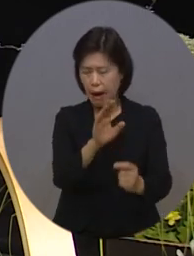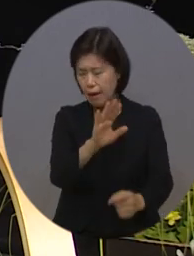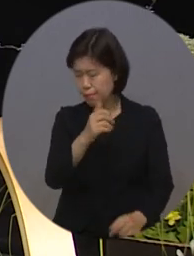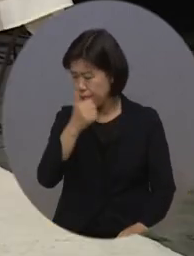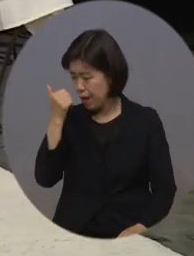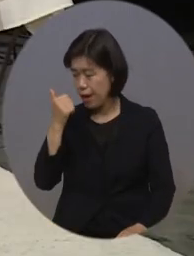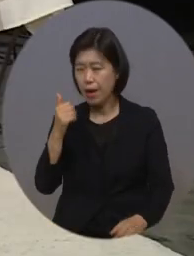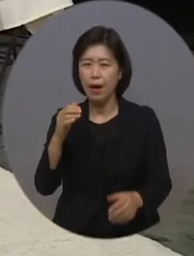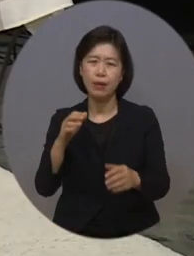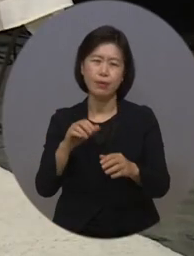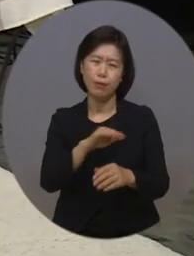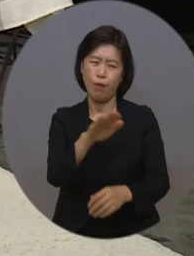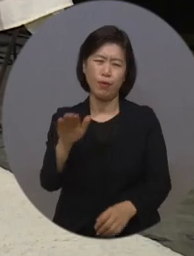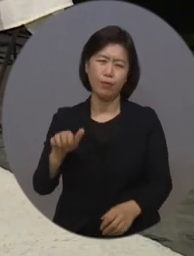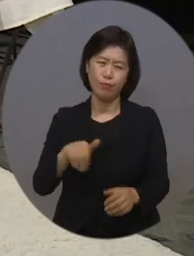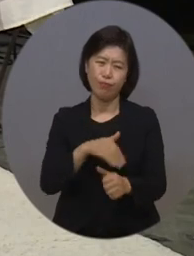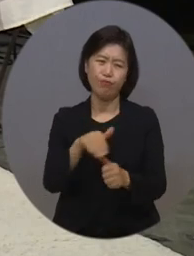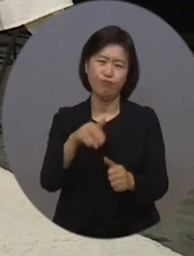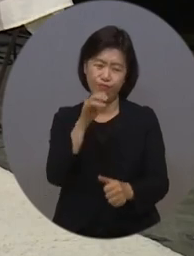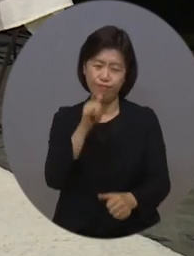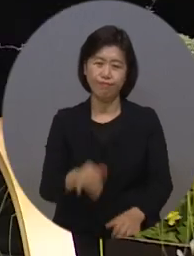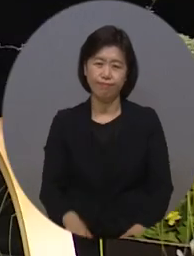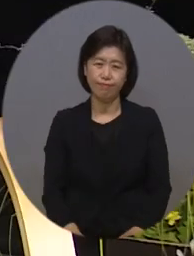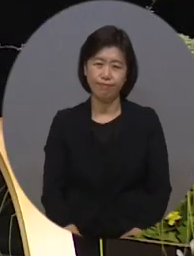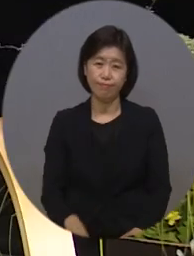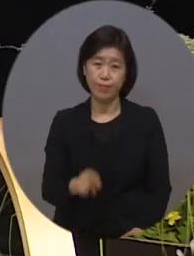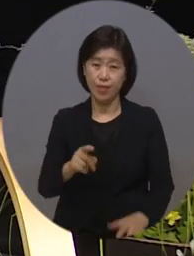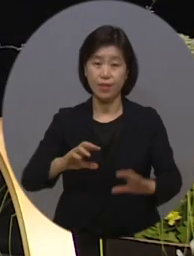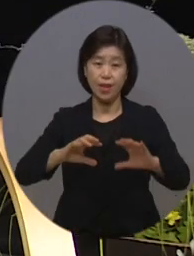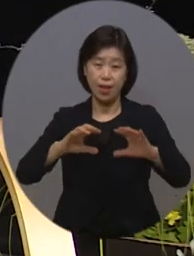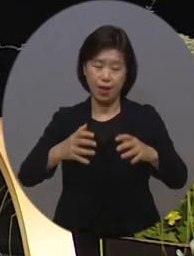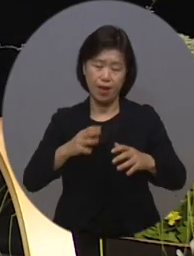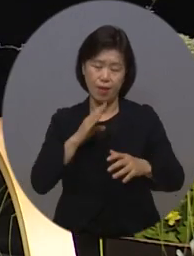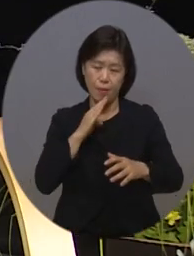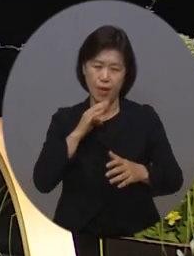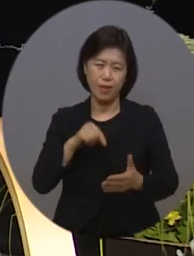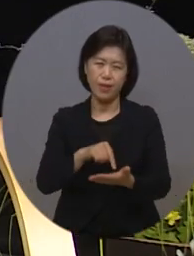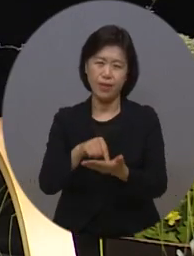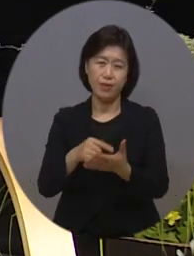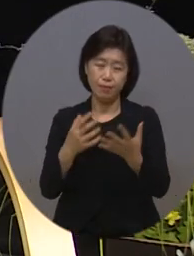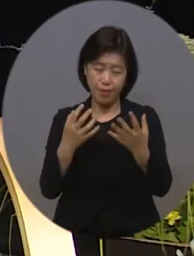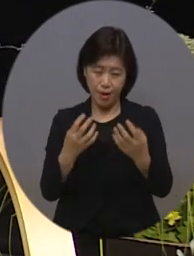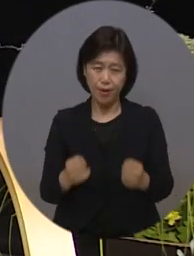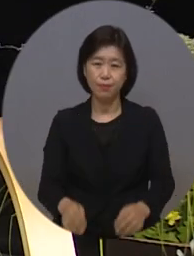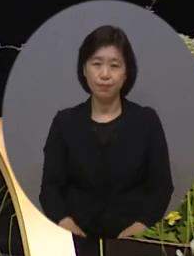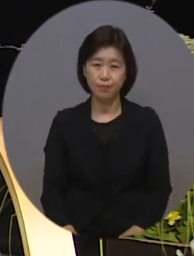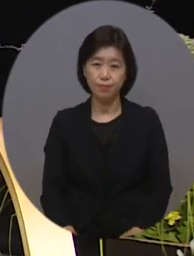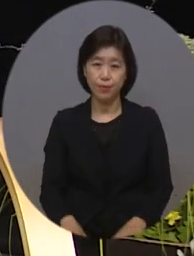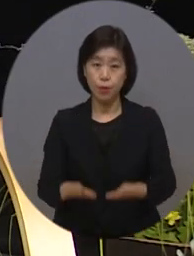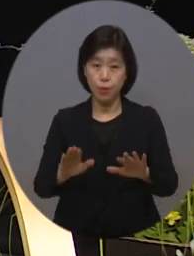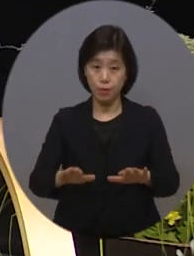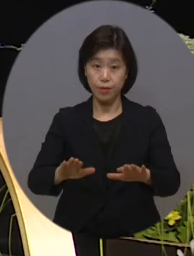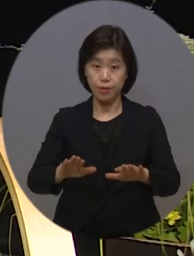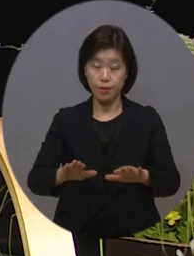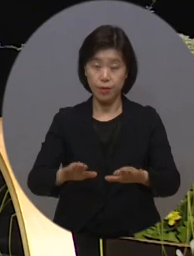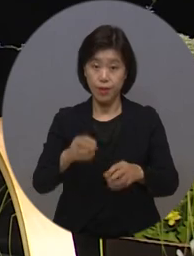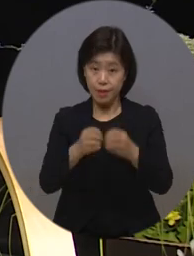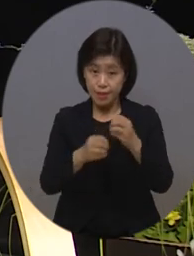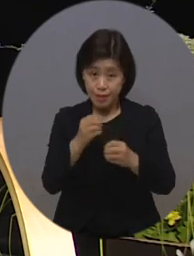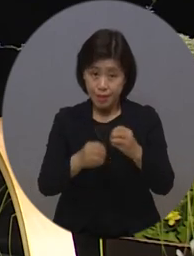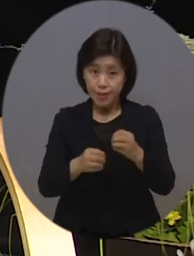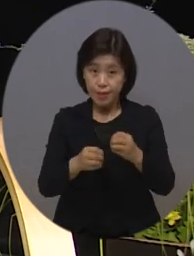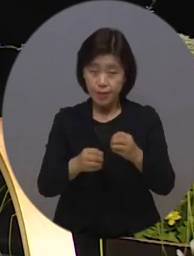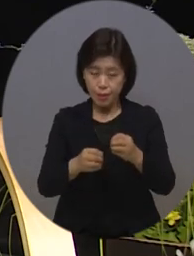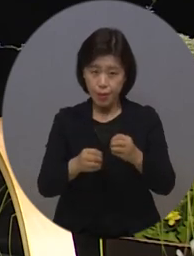증거입니다. 이런 세상은 퍽 쓸쓸합니다. 오늘 영상을 주위 청소년과 아버지들께